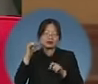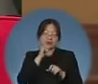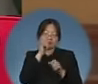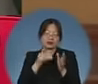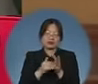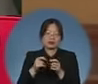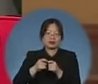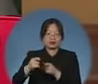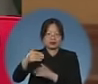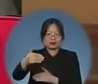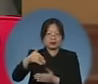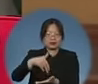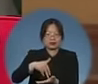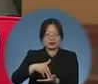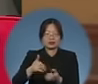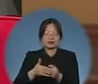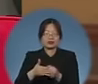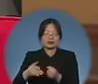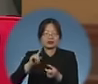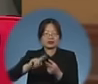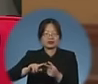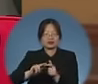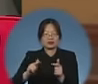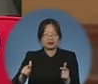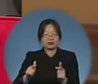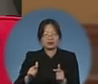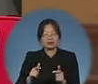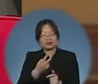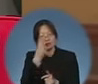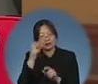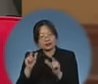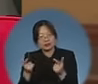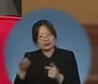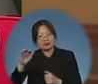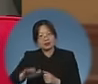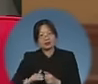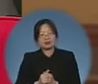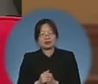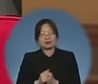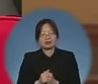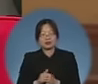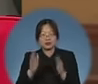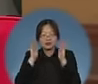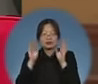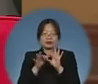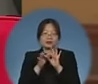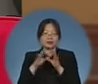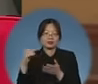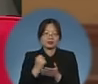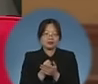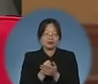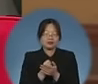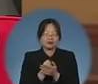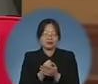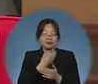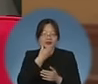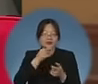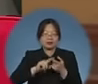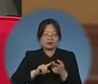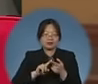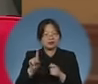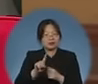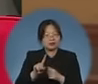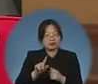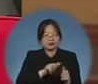들거든요. 장기적으로는. 그래서 그런 글쎄요 뭐 현명한 건 아니지만 제가 공부를 통해서 얻은 그런 행복에 대한